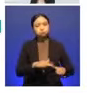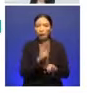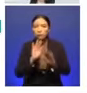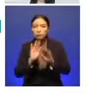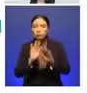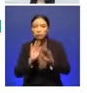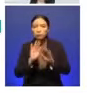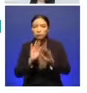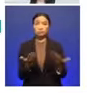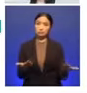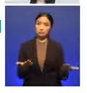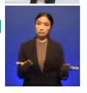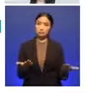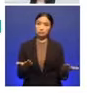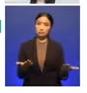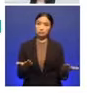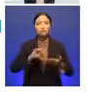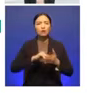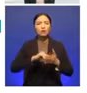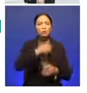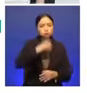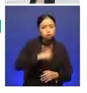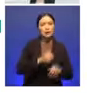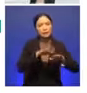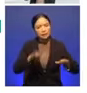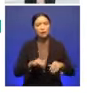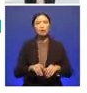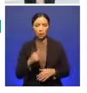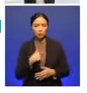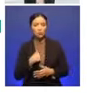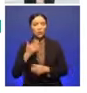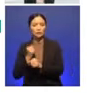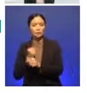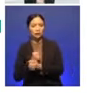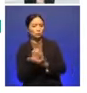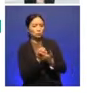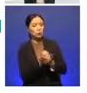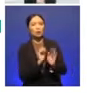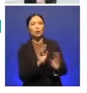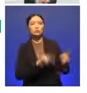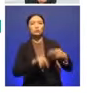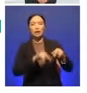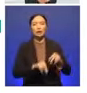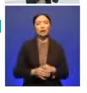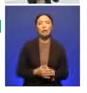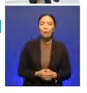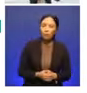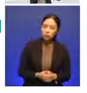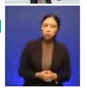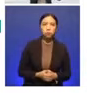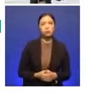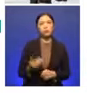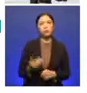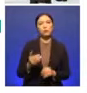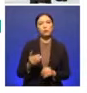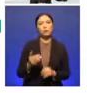อัตราการพึ่งพิงเนี่ยสูงมากก็คืออยู่ที่ประมาณ 107% 107% แปลว่ามีคนที่